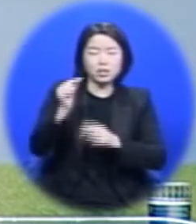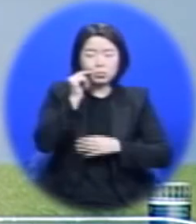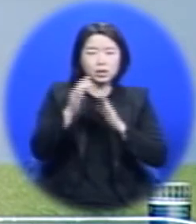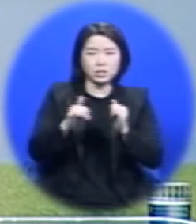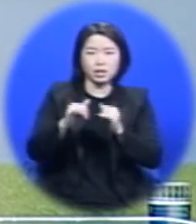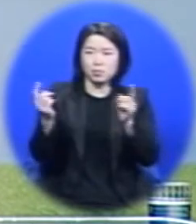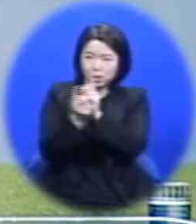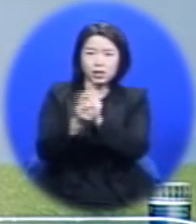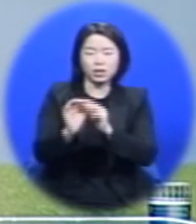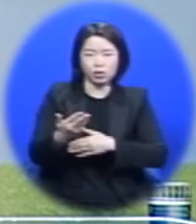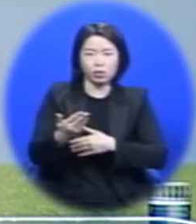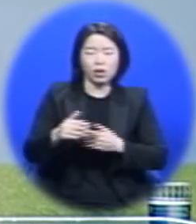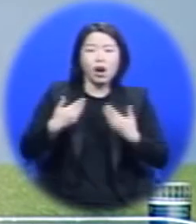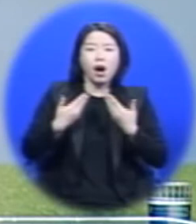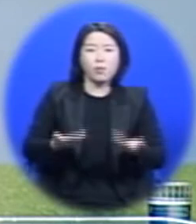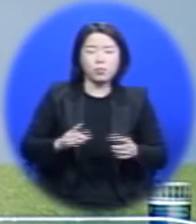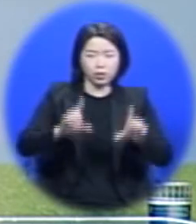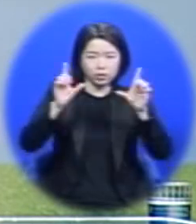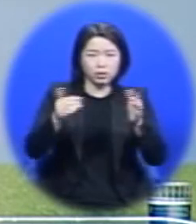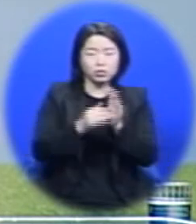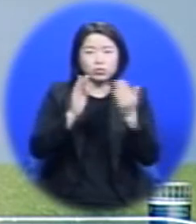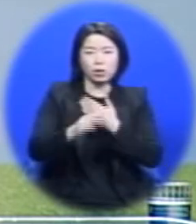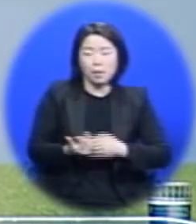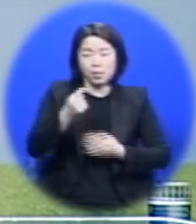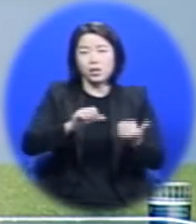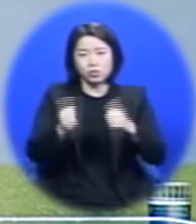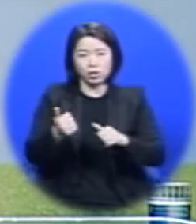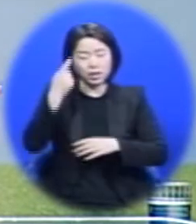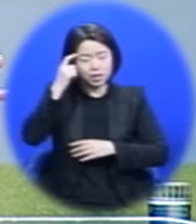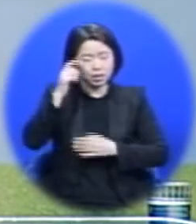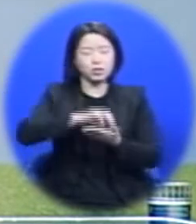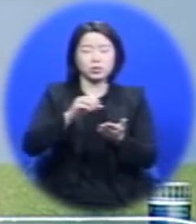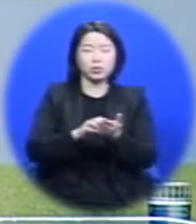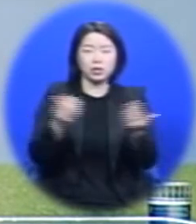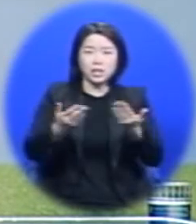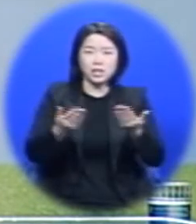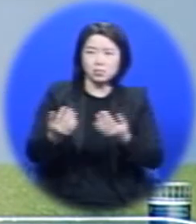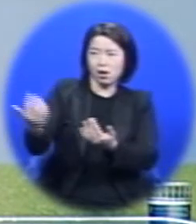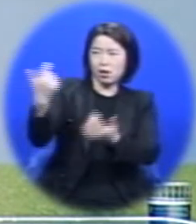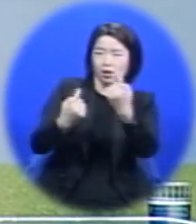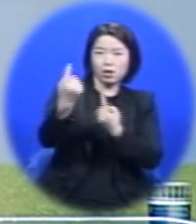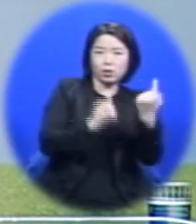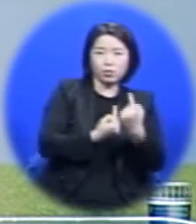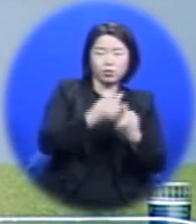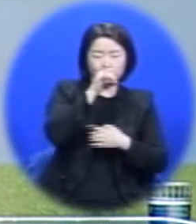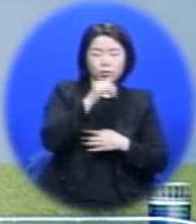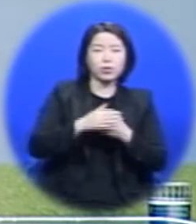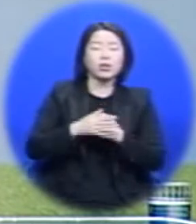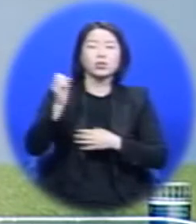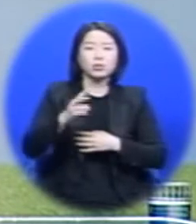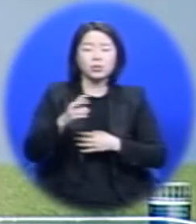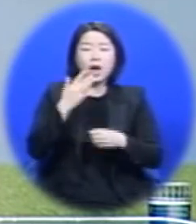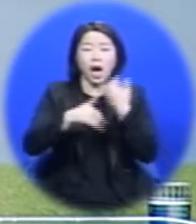내가 안식년 끝나고 오히려 빨리 죽겠다 이런 생각이 들 정도로 일이 막 엄청나게 밀려오는데, 그렇다고